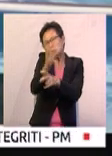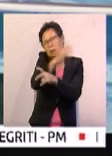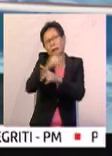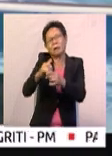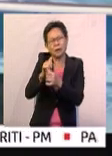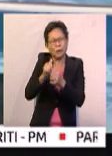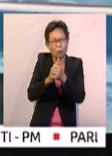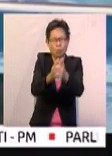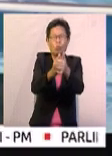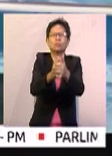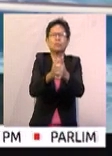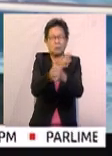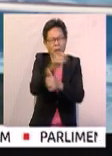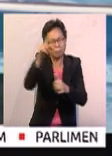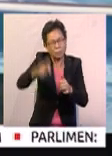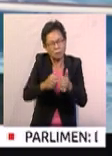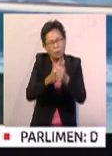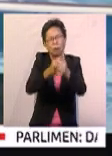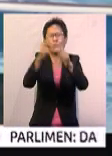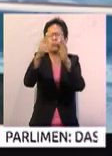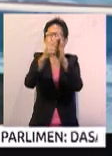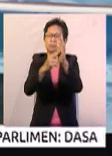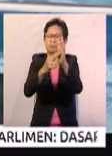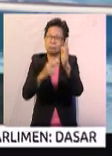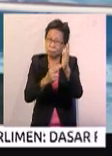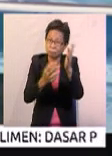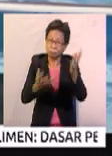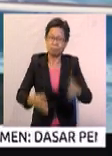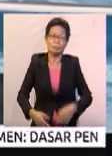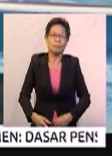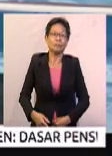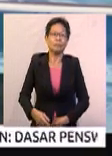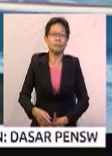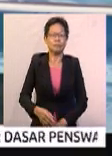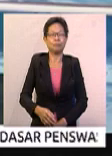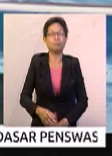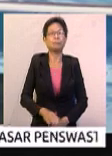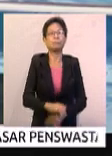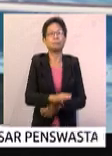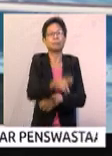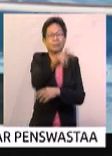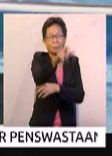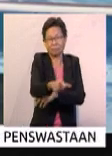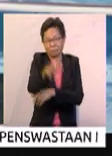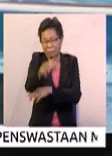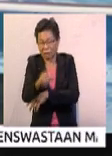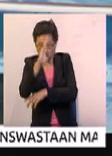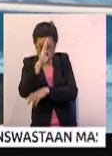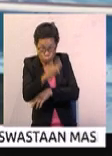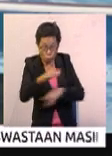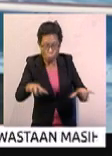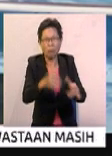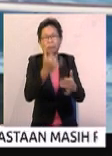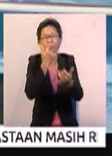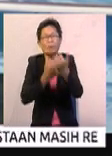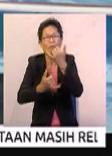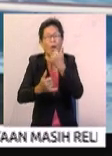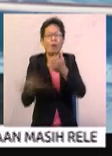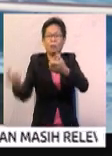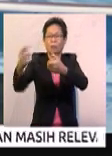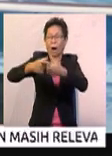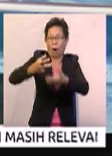tertakluk kepada undang-undang. Mereka yang dituduh melakukan kesalahan berkenaan